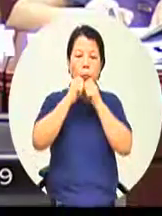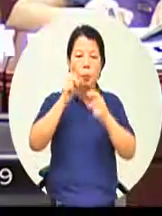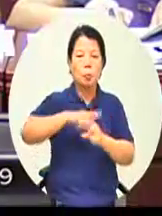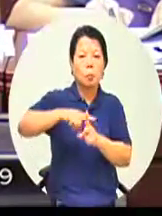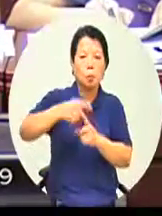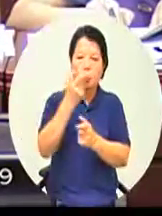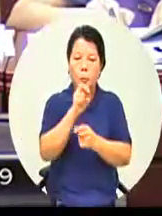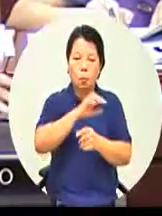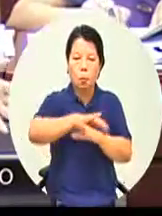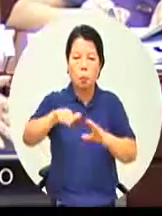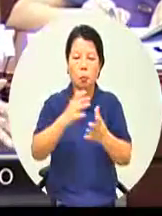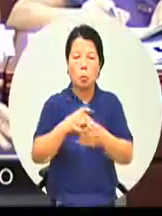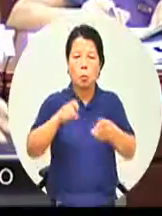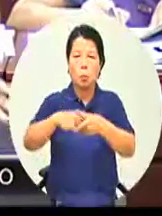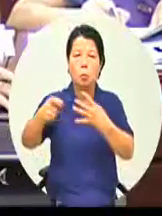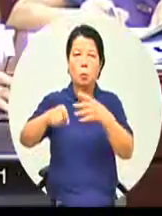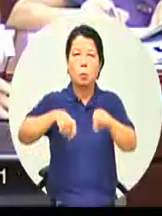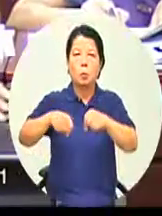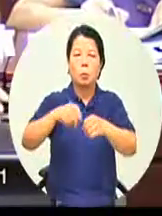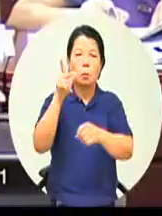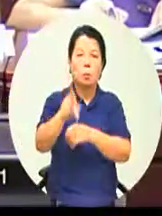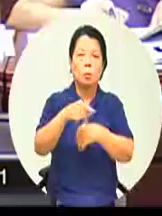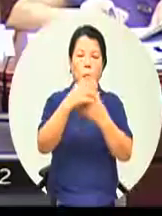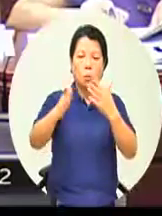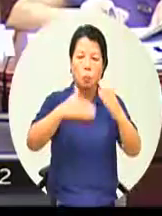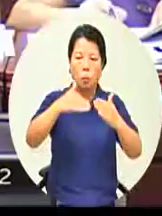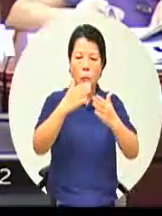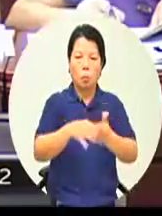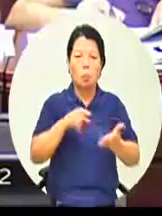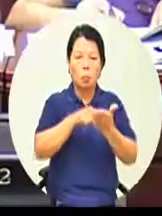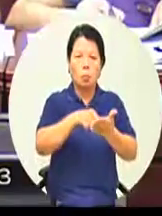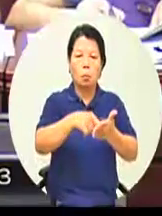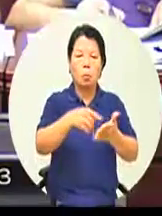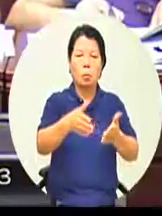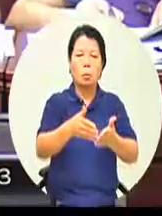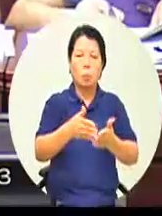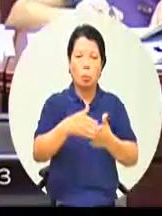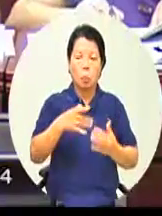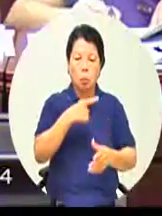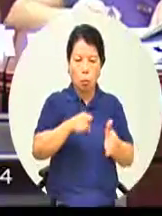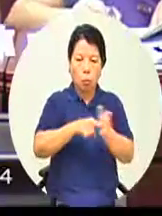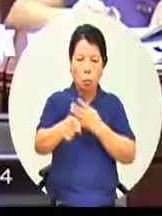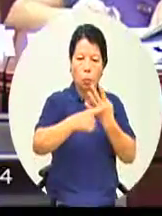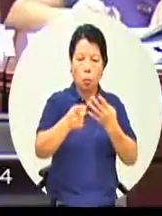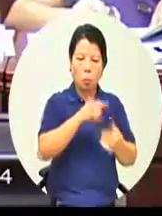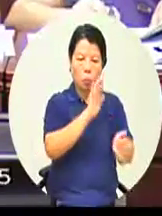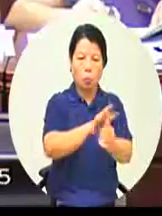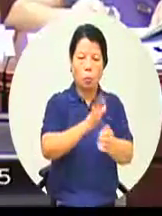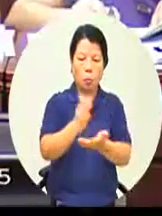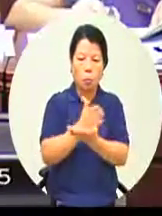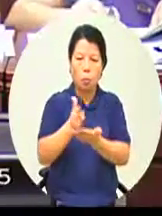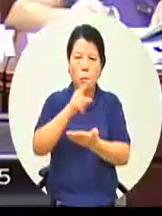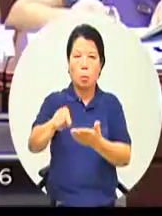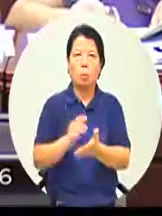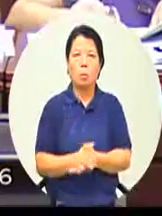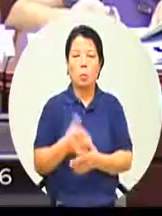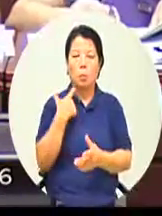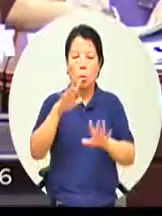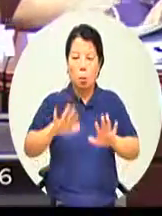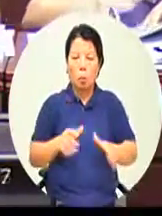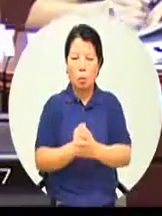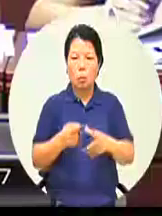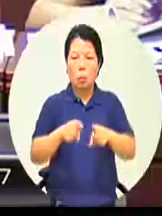希望工程科能够在事先学校在提出需求的时候就有专业进去协助评鉴，把它合理的经